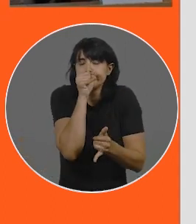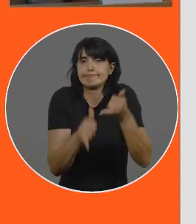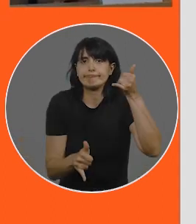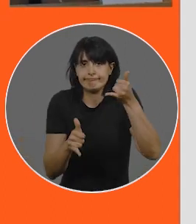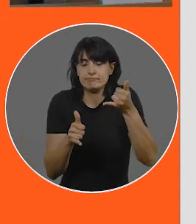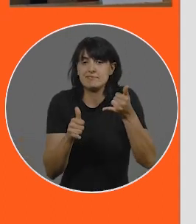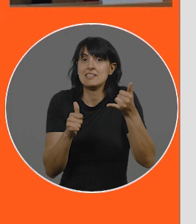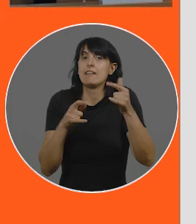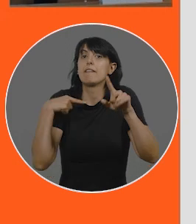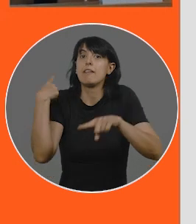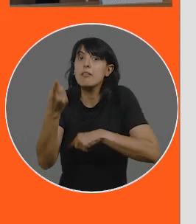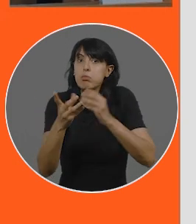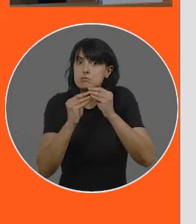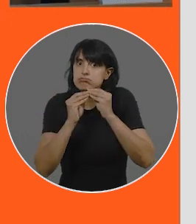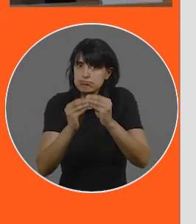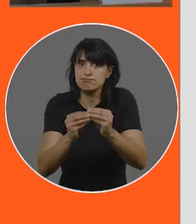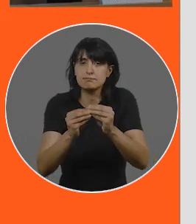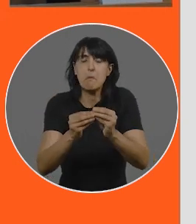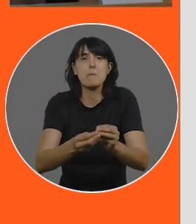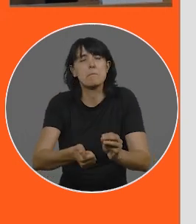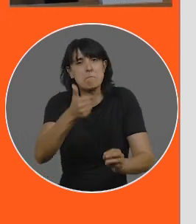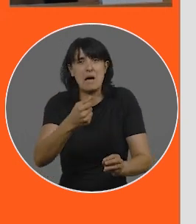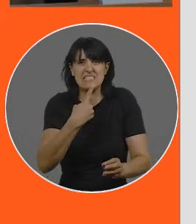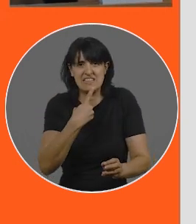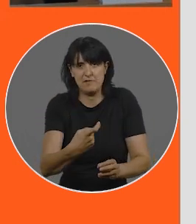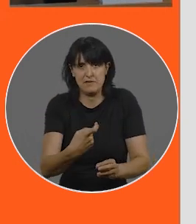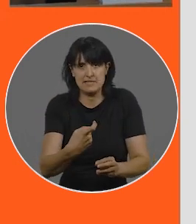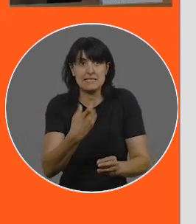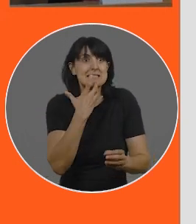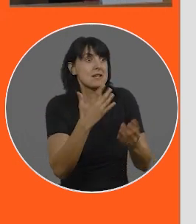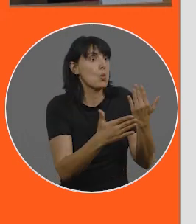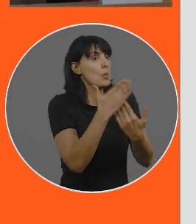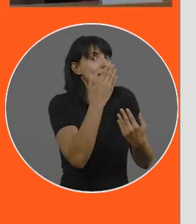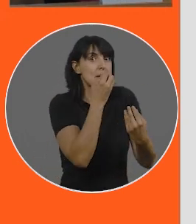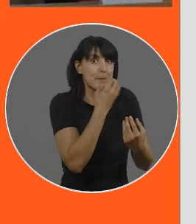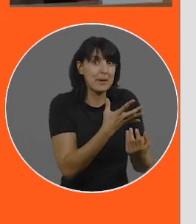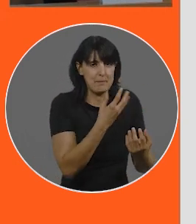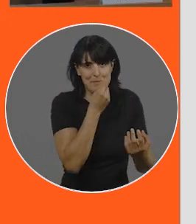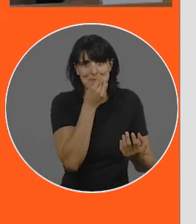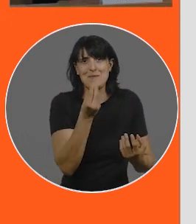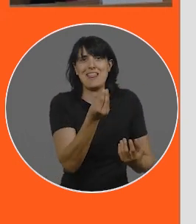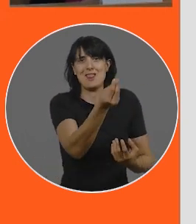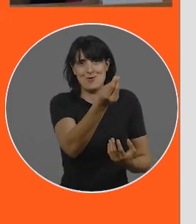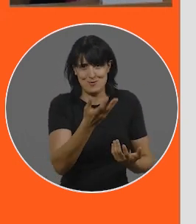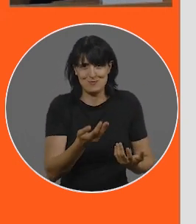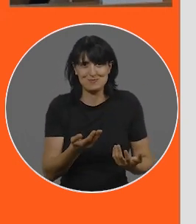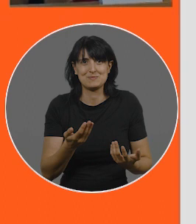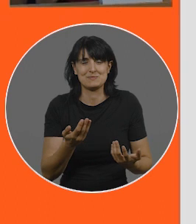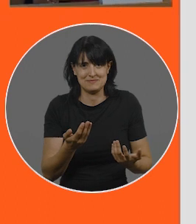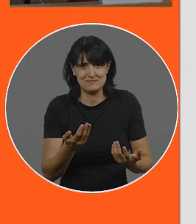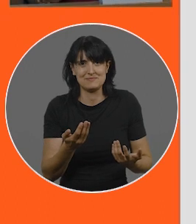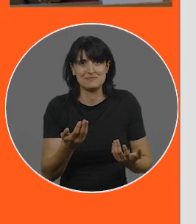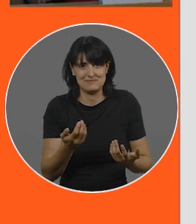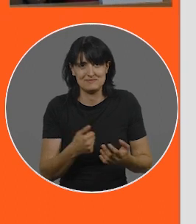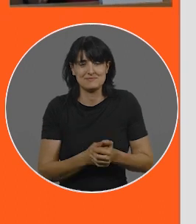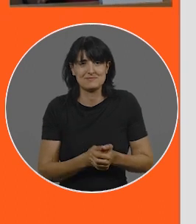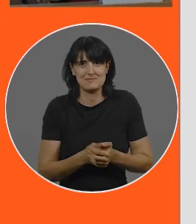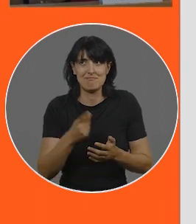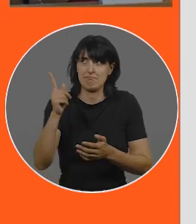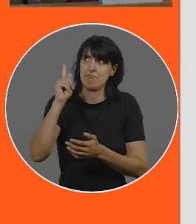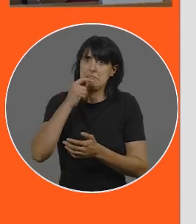bé. I clar, després ho haurem d'arreglar i és molt més difícil arreglar-ho que fer-ho bé des del principi. Hi ha les Aira, que sempre